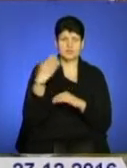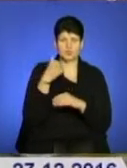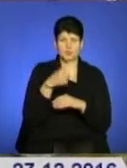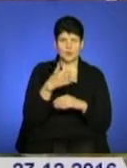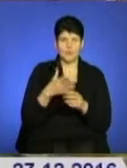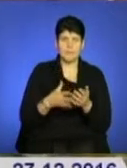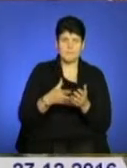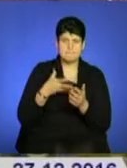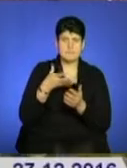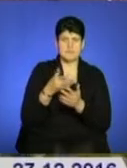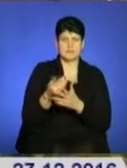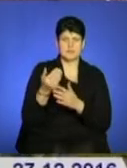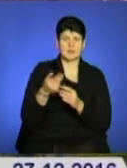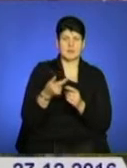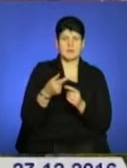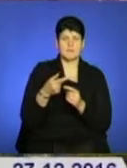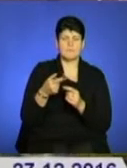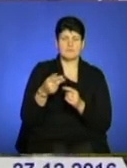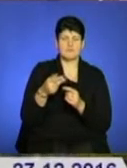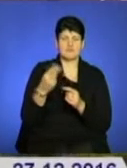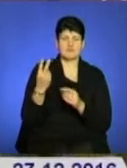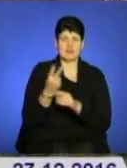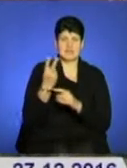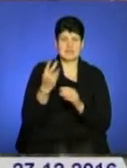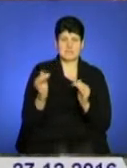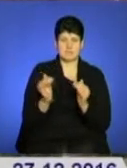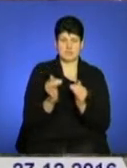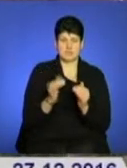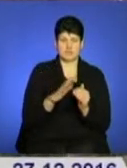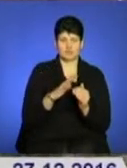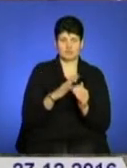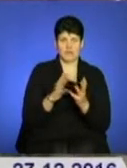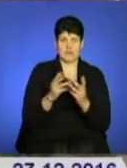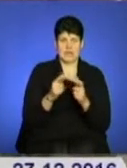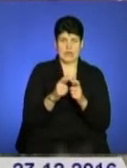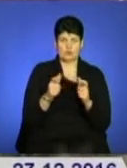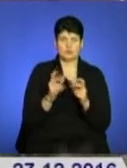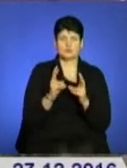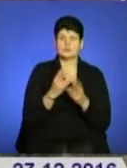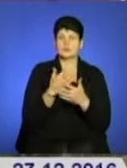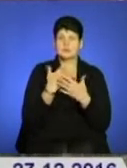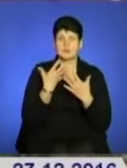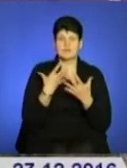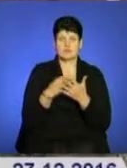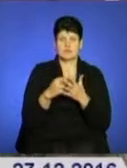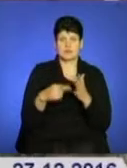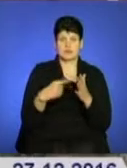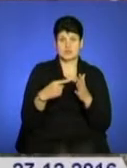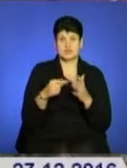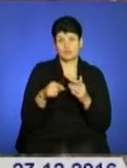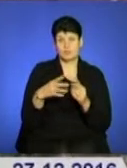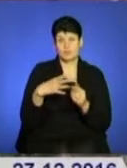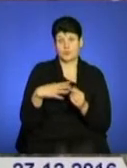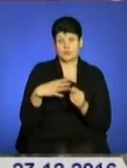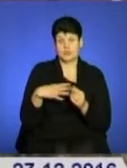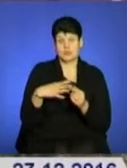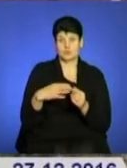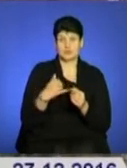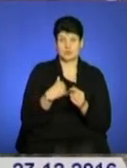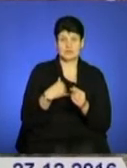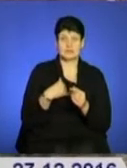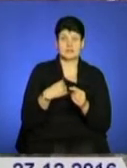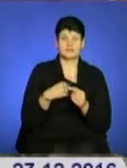платили і позаминулого приблизно в два рази менше, ніж приходили рахунки людям, які не мали свого лічильника. Тому ми очікували, що в нас буде теж